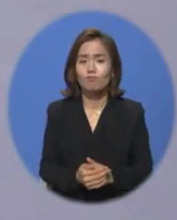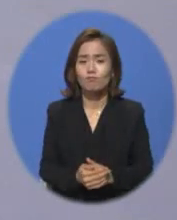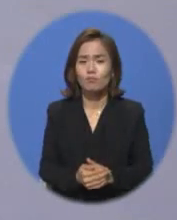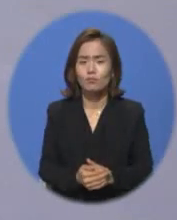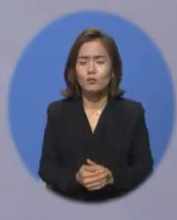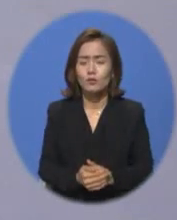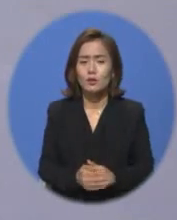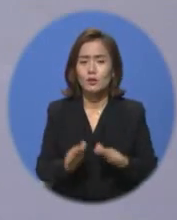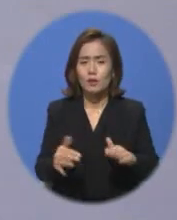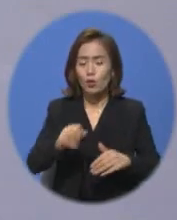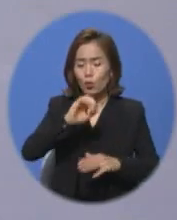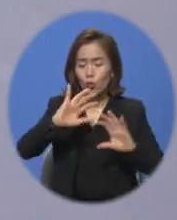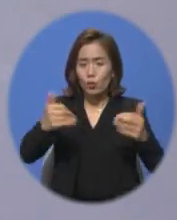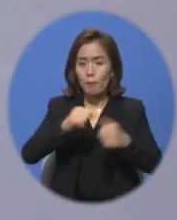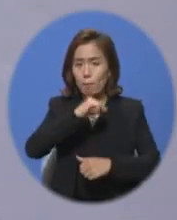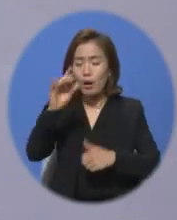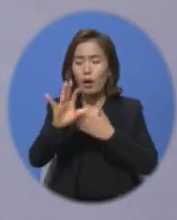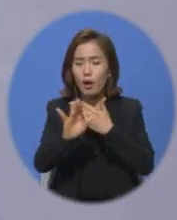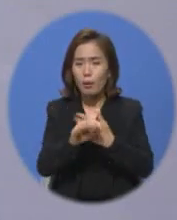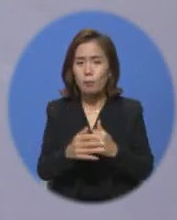성공한다면,제가해야할일은